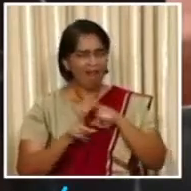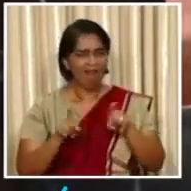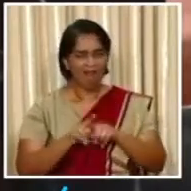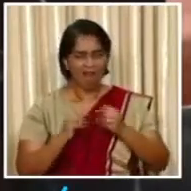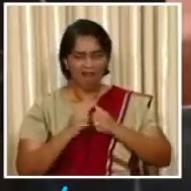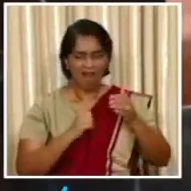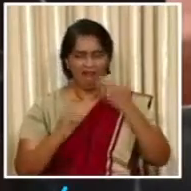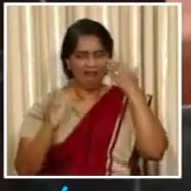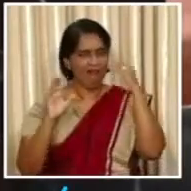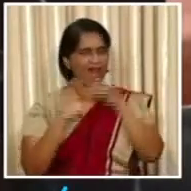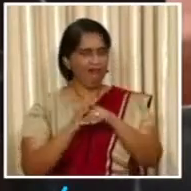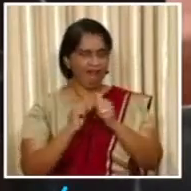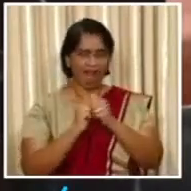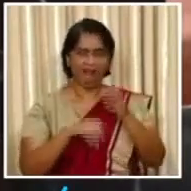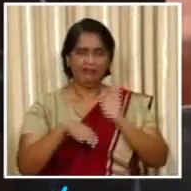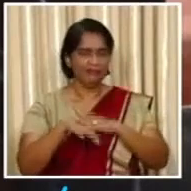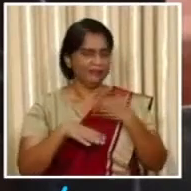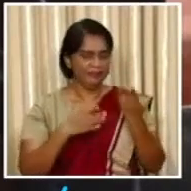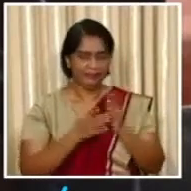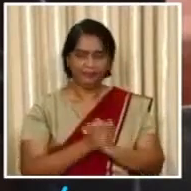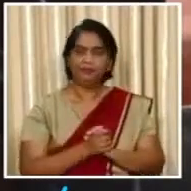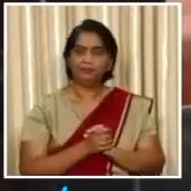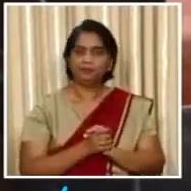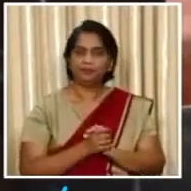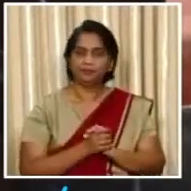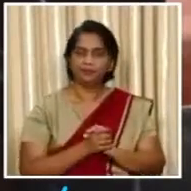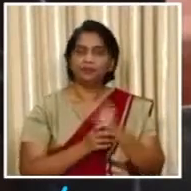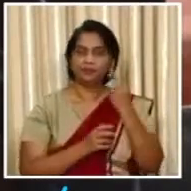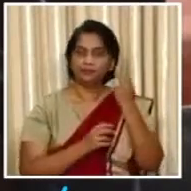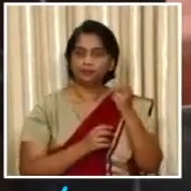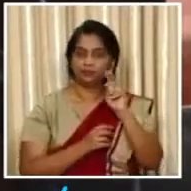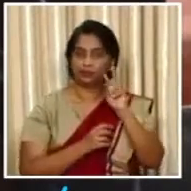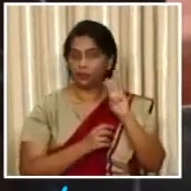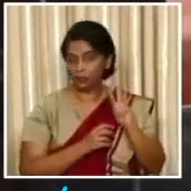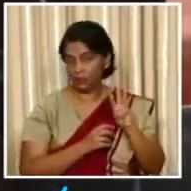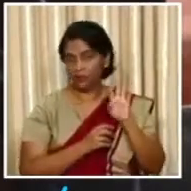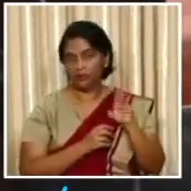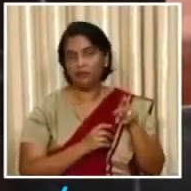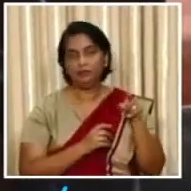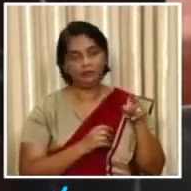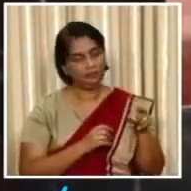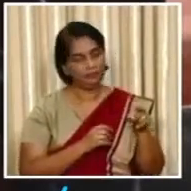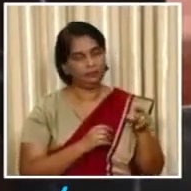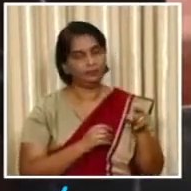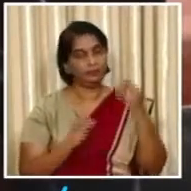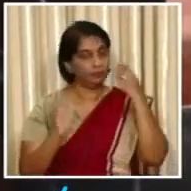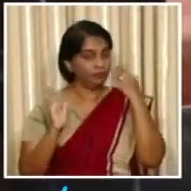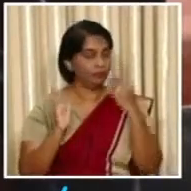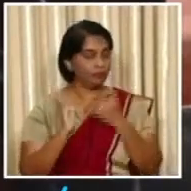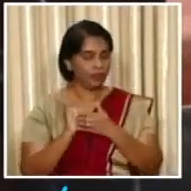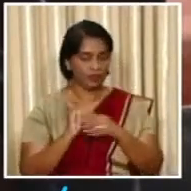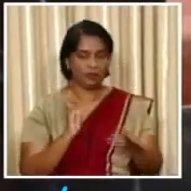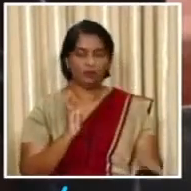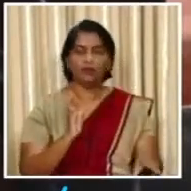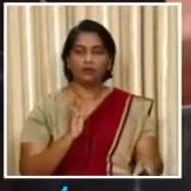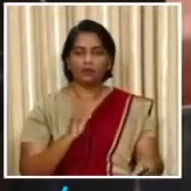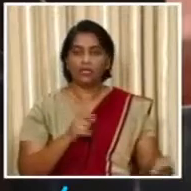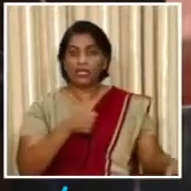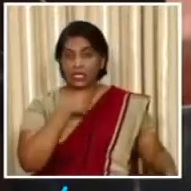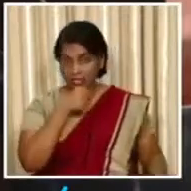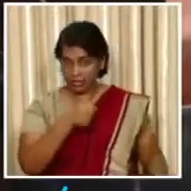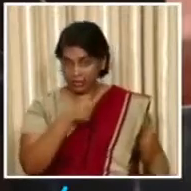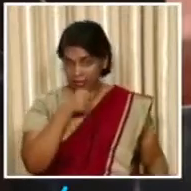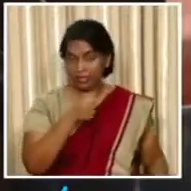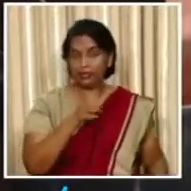ஆட்சேர்ப்பு செய்தல் 2ஆம் கட்டம் 2023. நேர்முக பரீட்சையில் விசேட தேவைகள் சார் பட்டப்பின் கல்வி